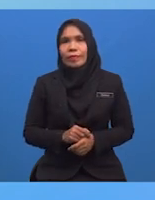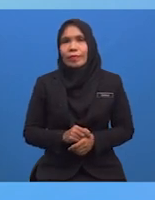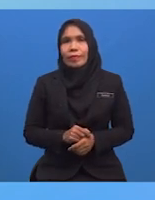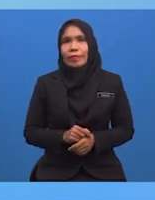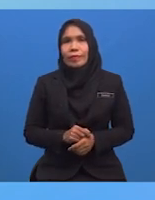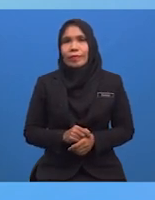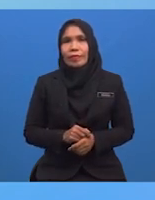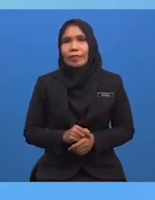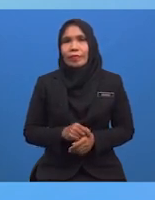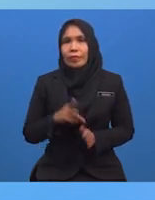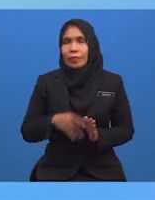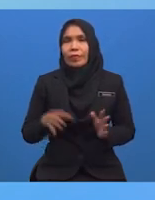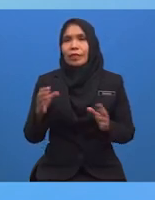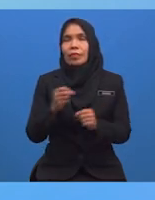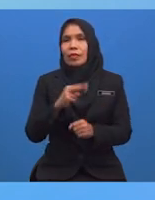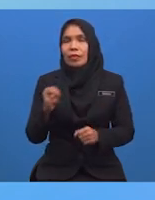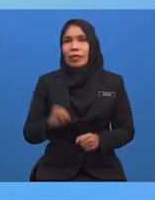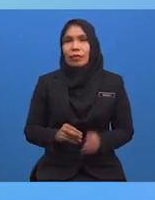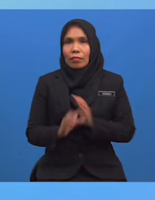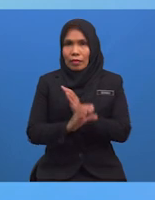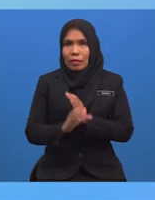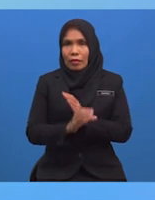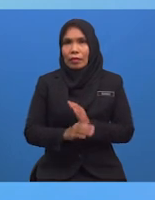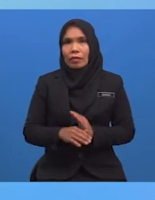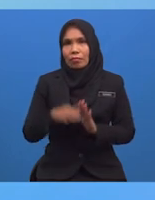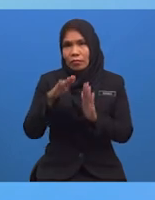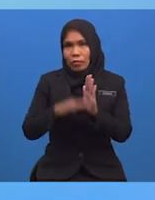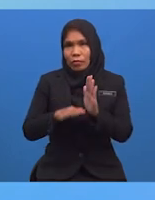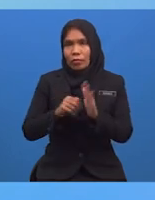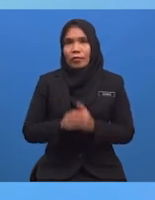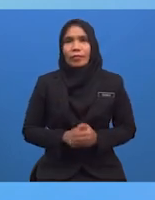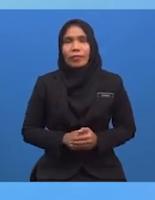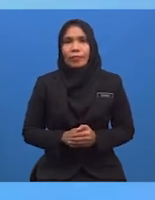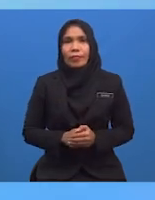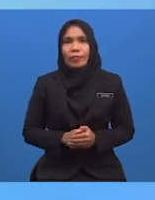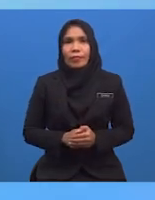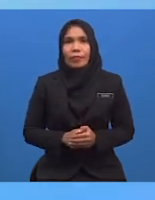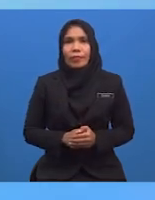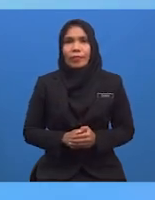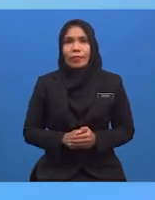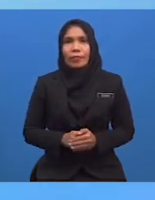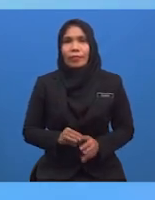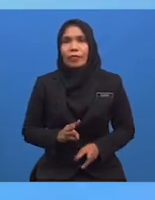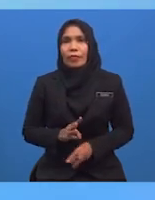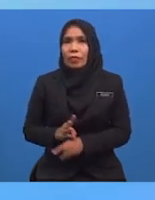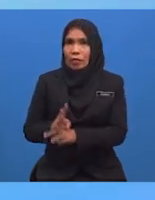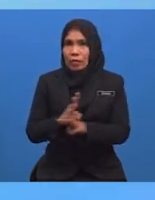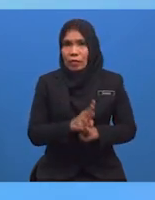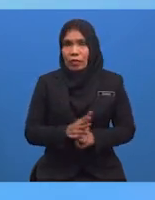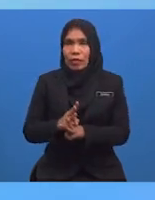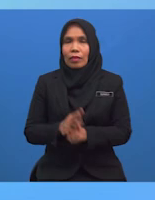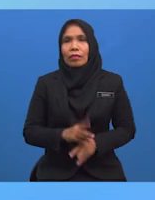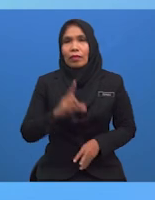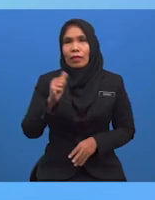pendapatan negara menurun dan tingkat harga umum jatuh. Kawalan langsung pula